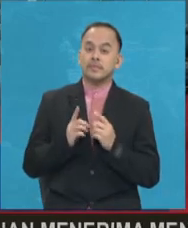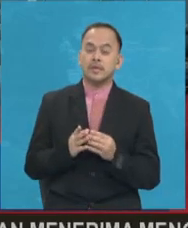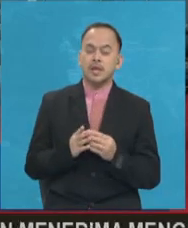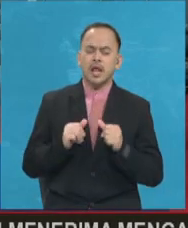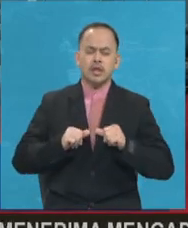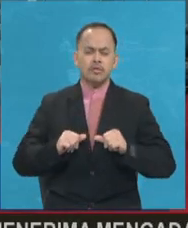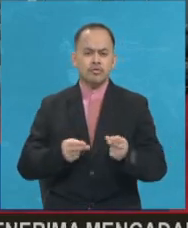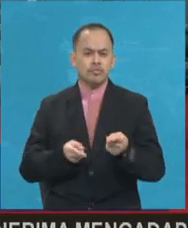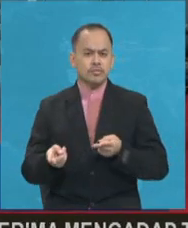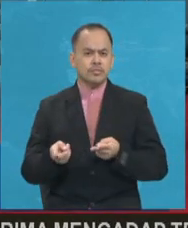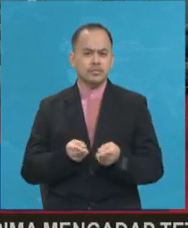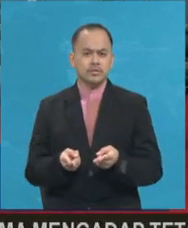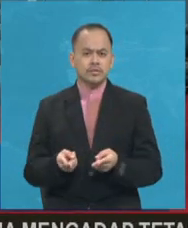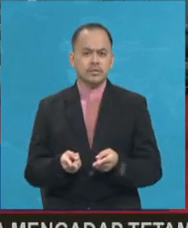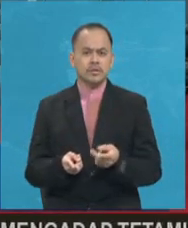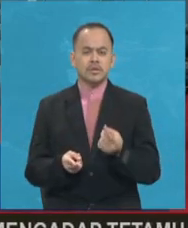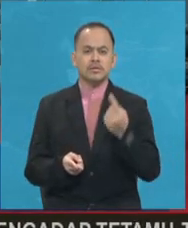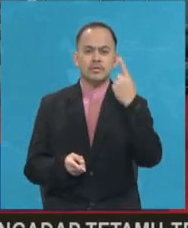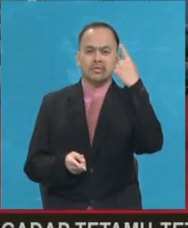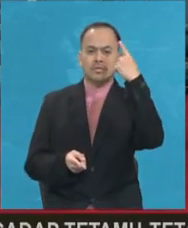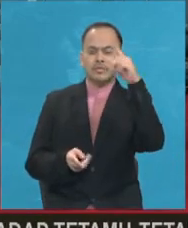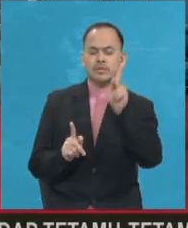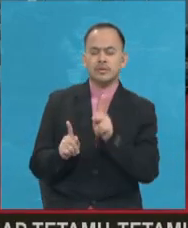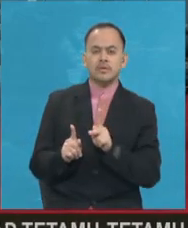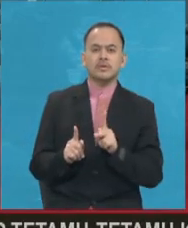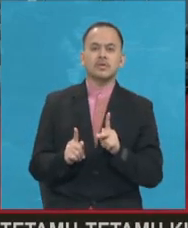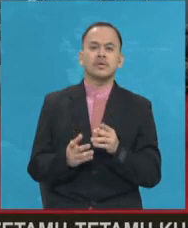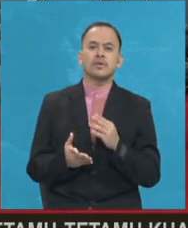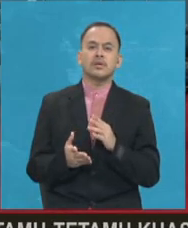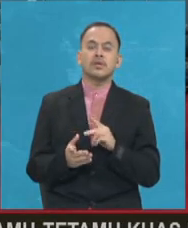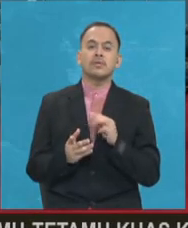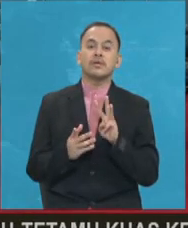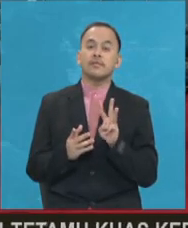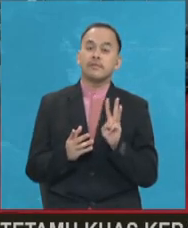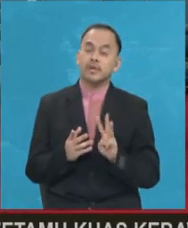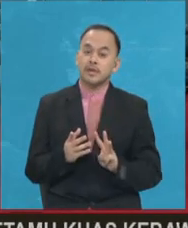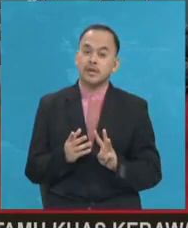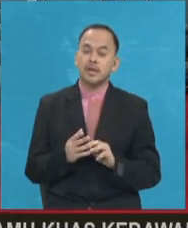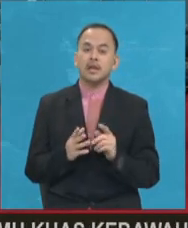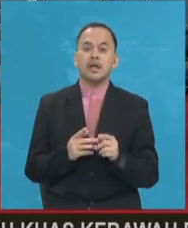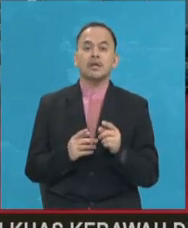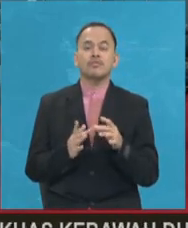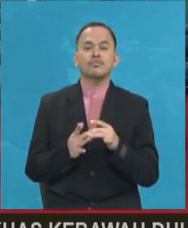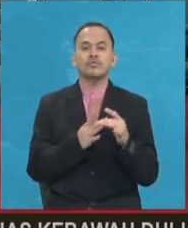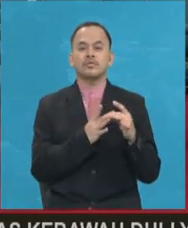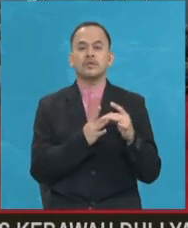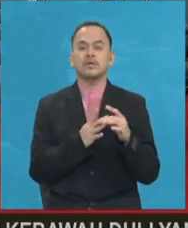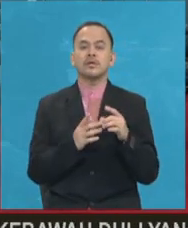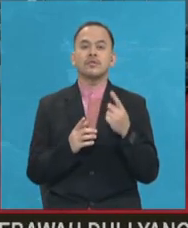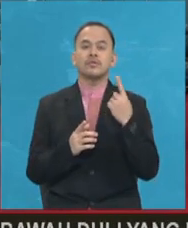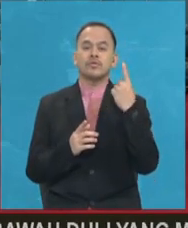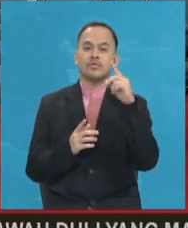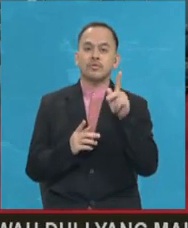berusaha demi kebajikan dan kemajuan nah negara Baitussalam amnya khususnya bagi